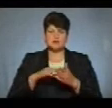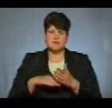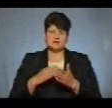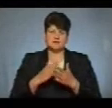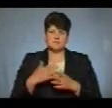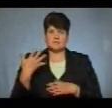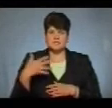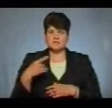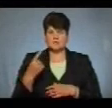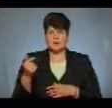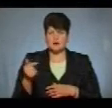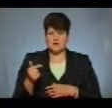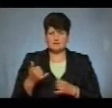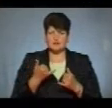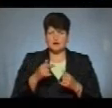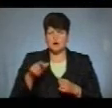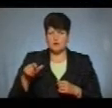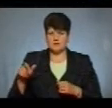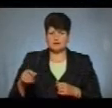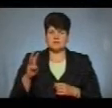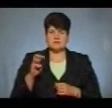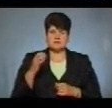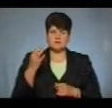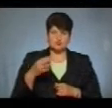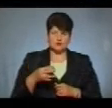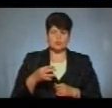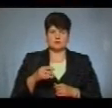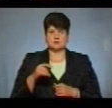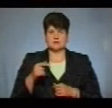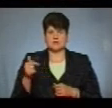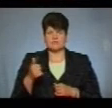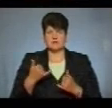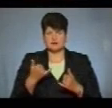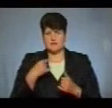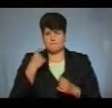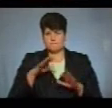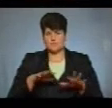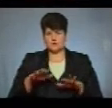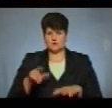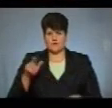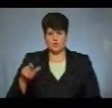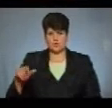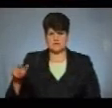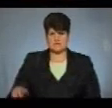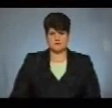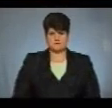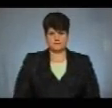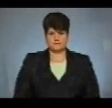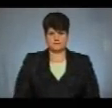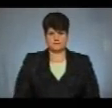становлять 51 гривню для громадян, 340 гривень для посадових осіб. Соломія Струс, Юрій Багрій, новини.